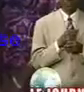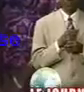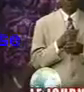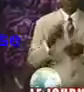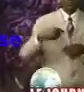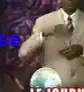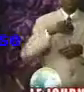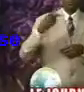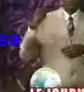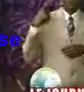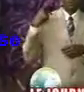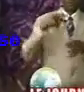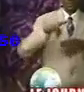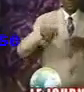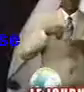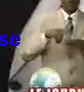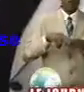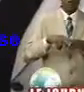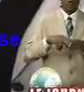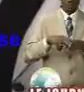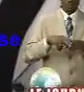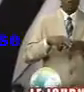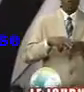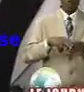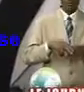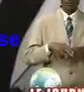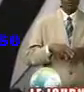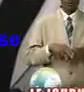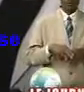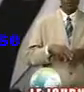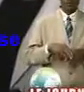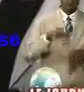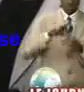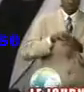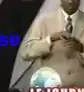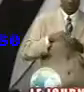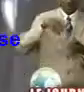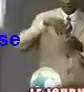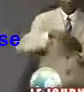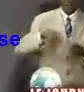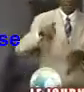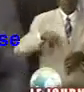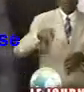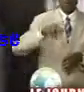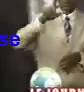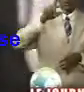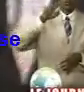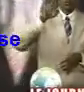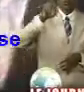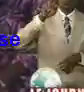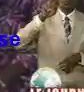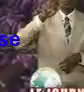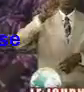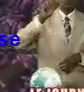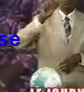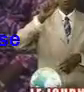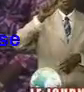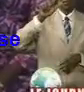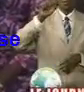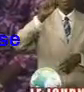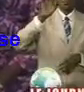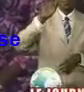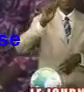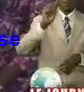nous, députés nationaux élus de la province du Lualaba, déclarons notre soutien